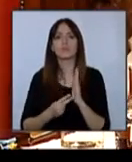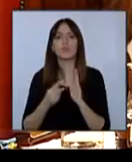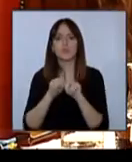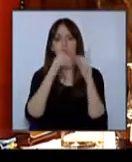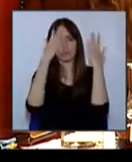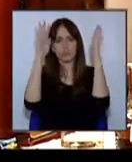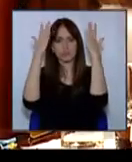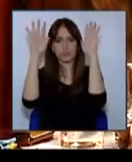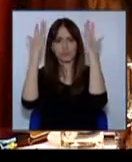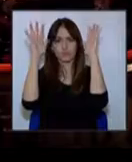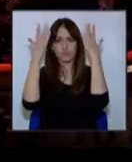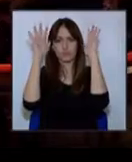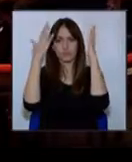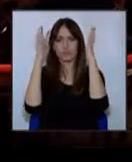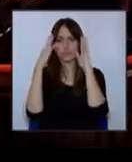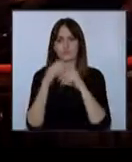Vic.